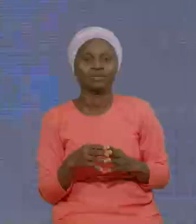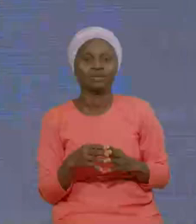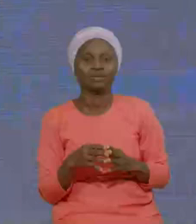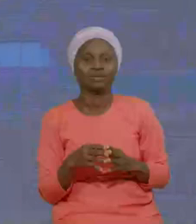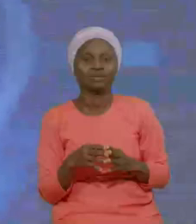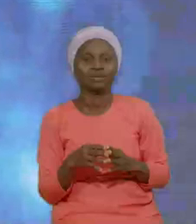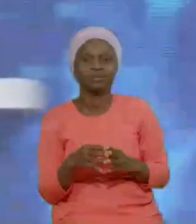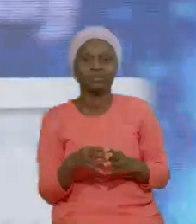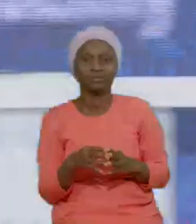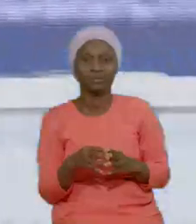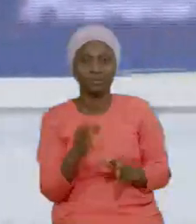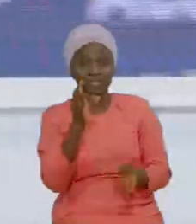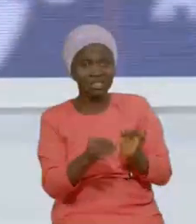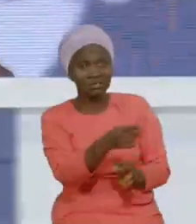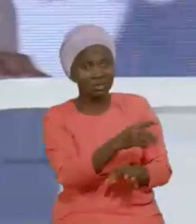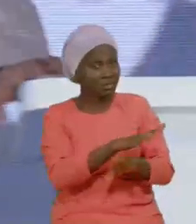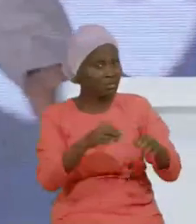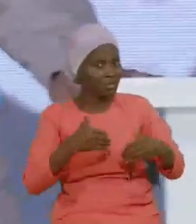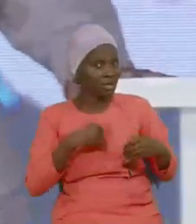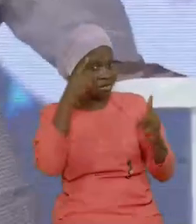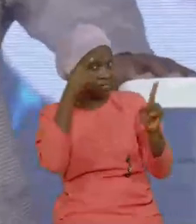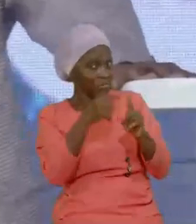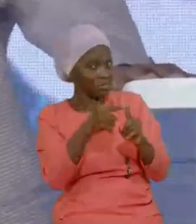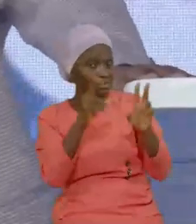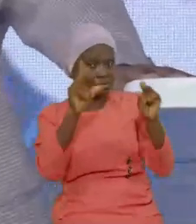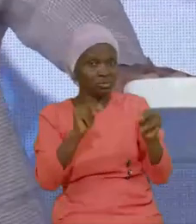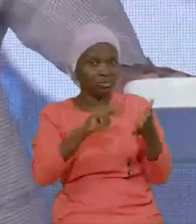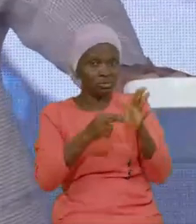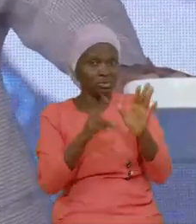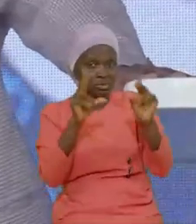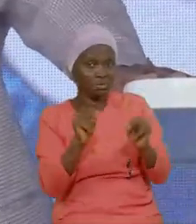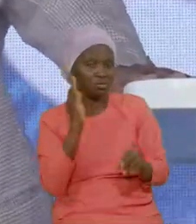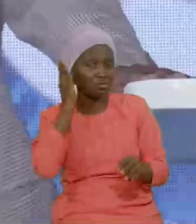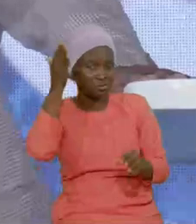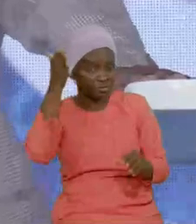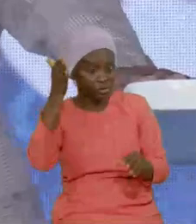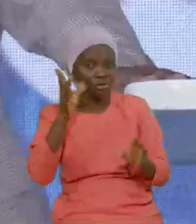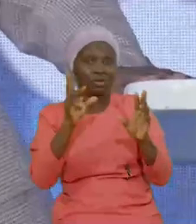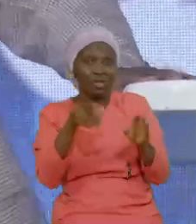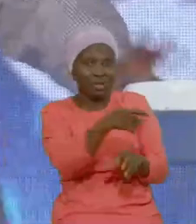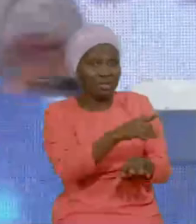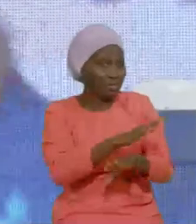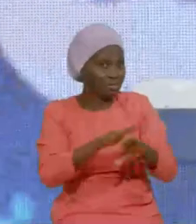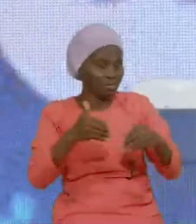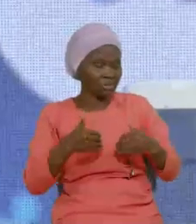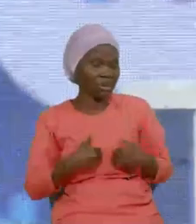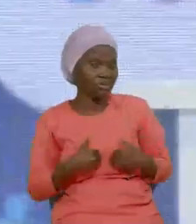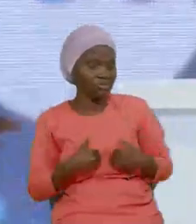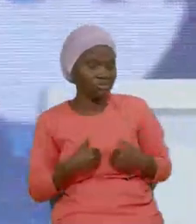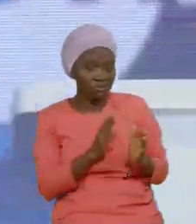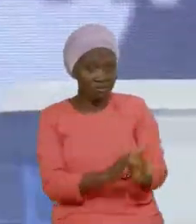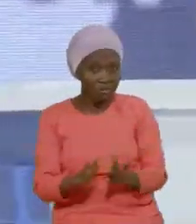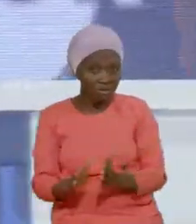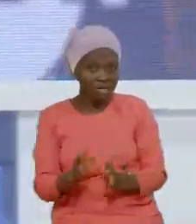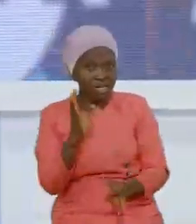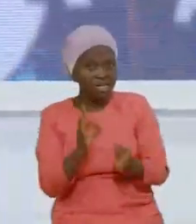Il dit, montre-moi cinq de tes meilleurs amis. If they have no future, s'ils n'ont pas d'objectif, they have no plan, s'ils n'ont pas d'avenir, if